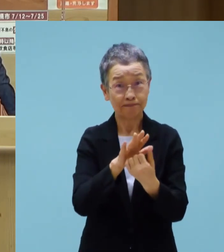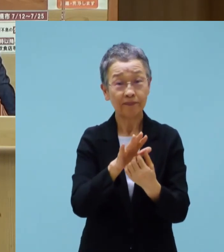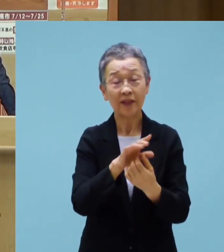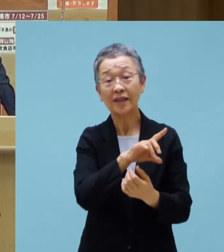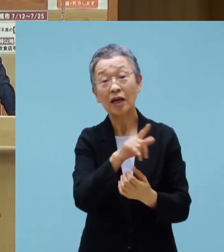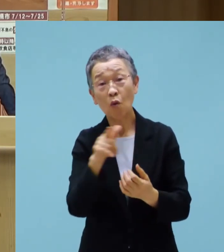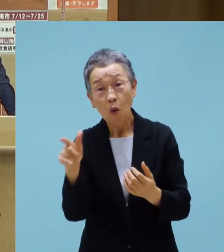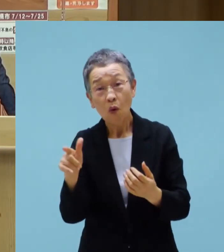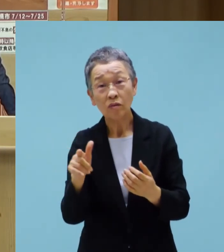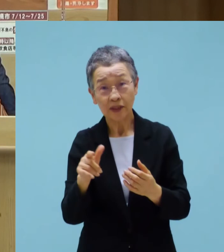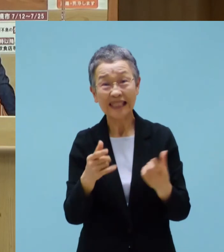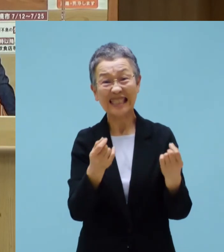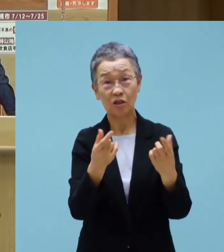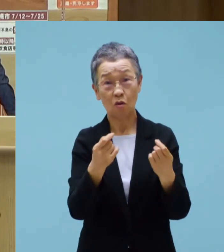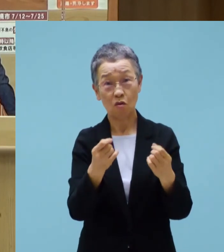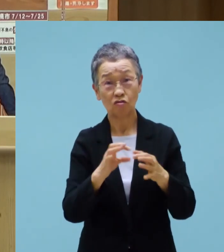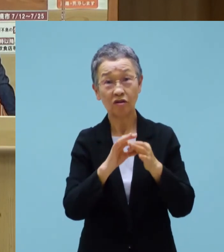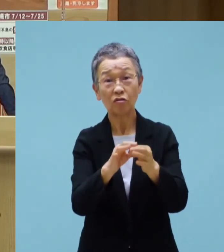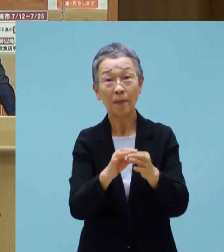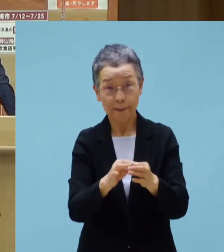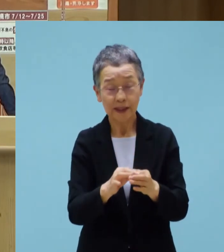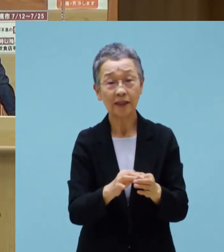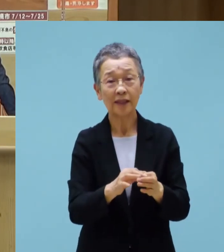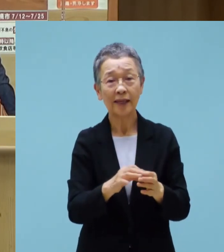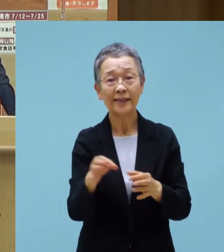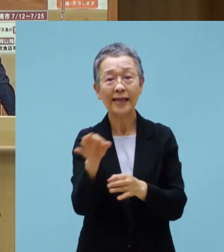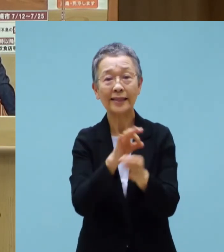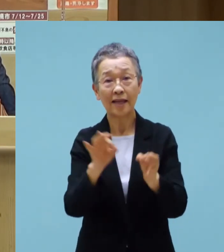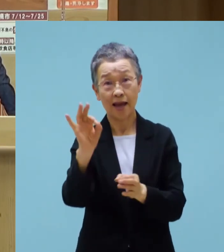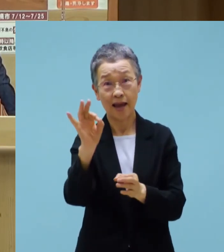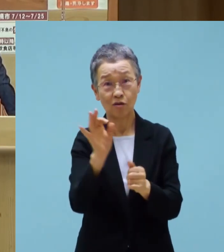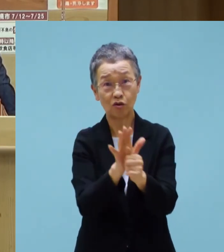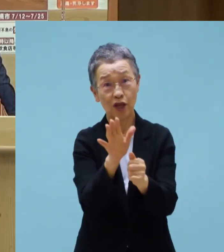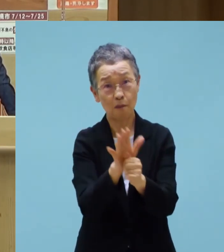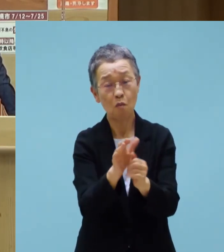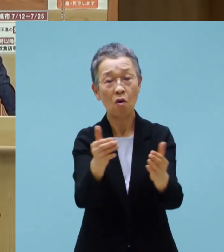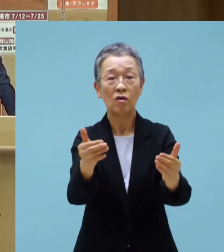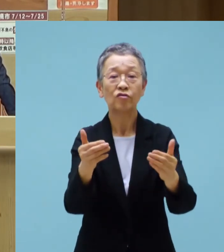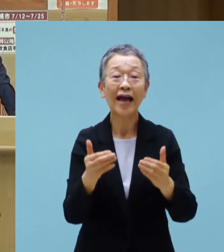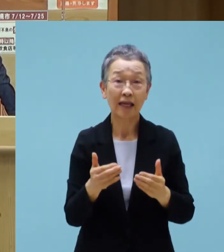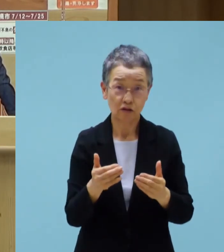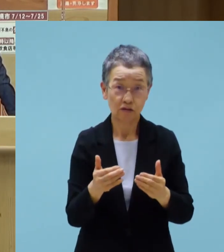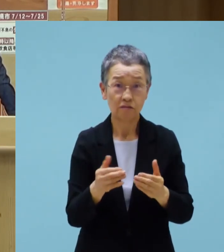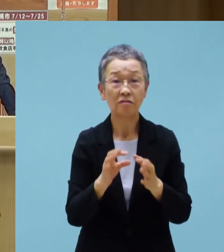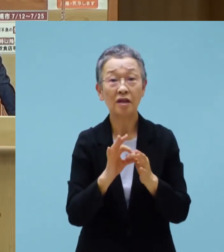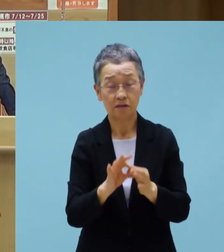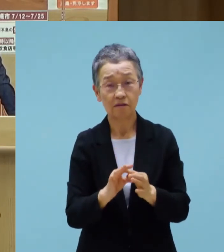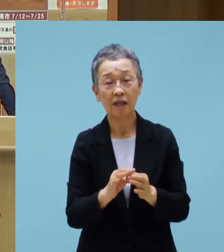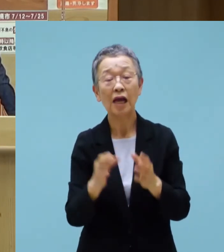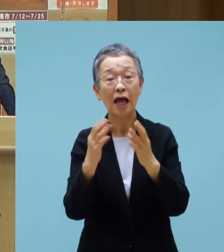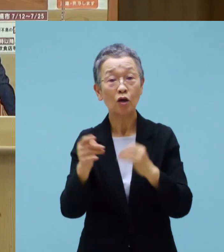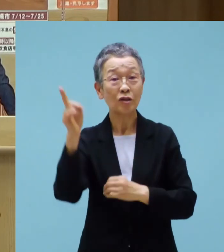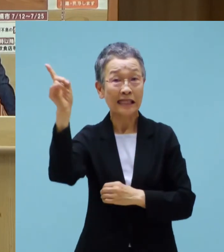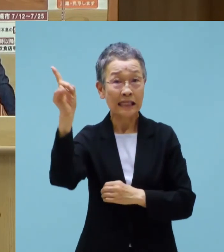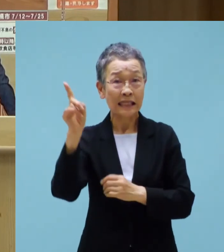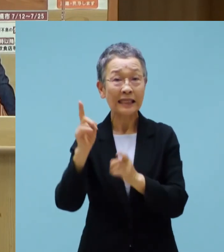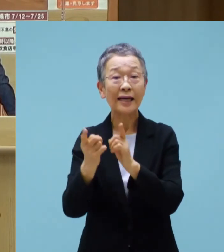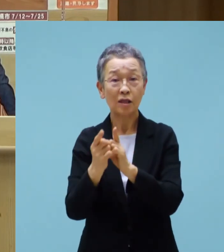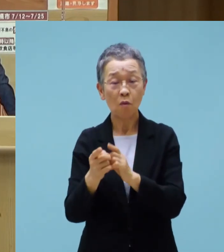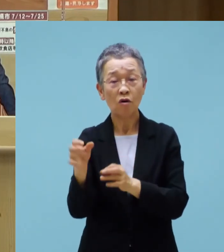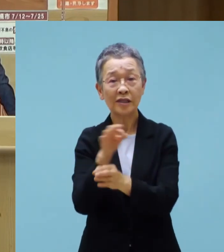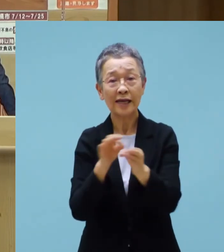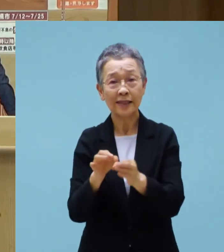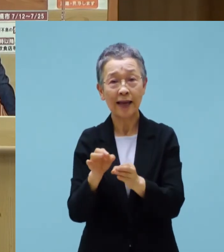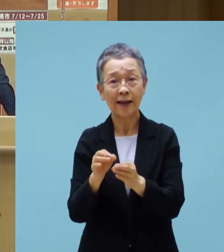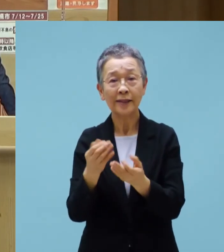じていくためにも国における財政支援、まあ、これも不可欠です。ですので国に対してこういった財政支援の要望を行っ